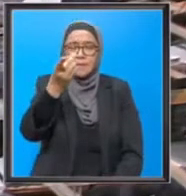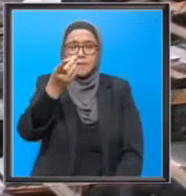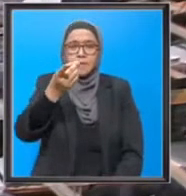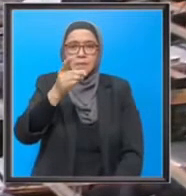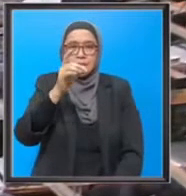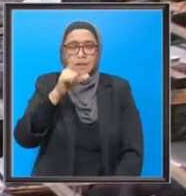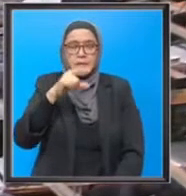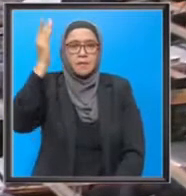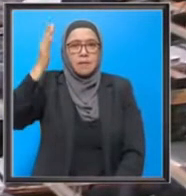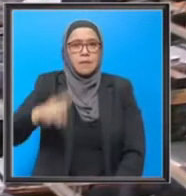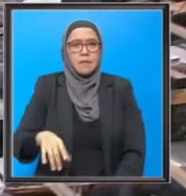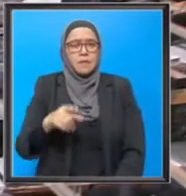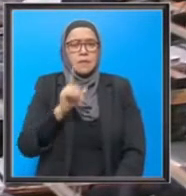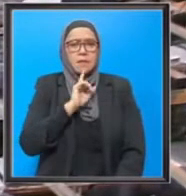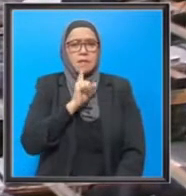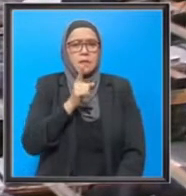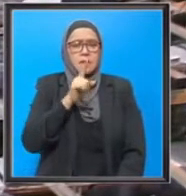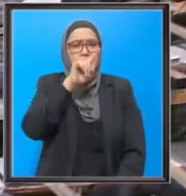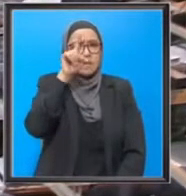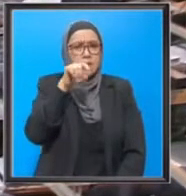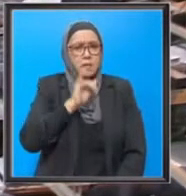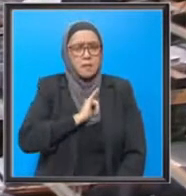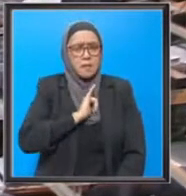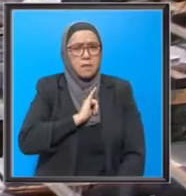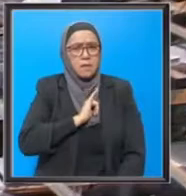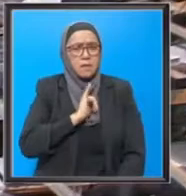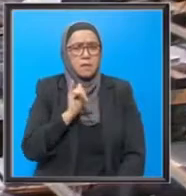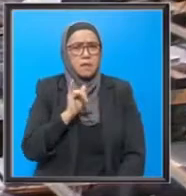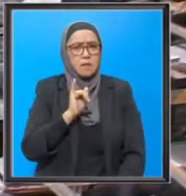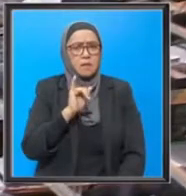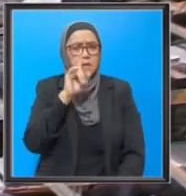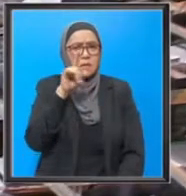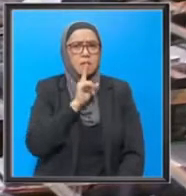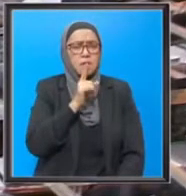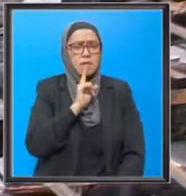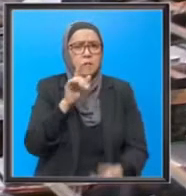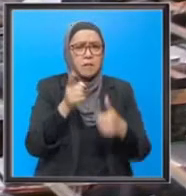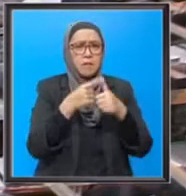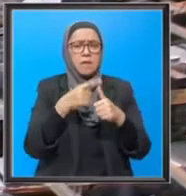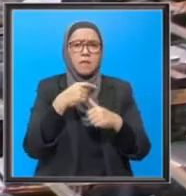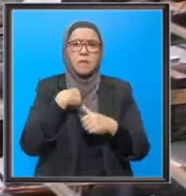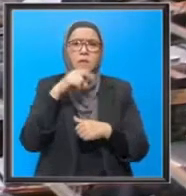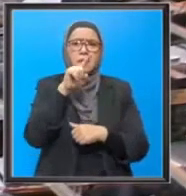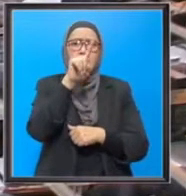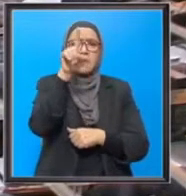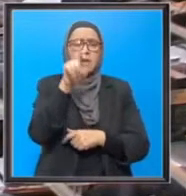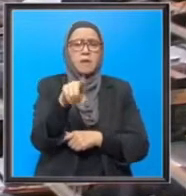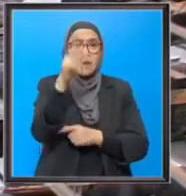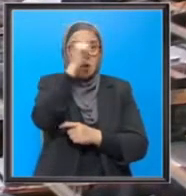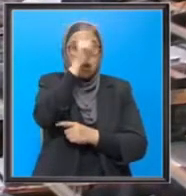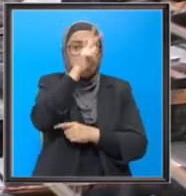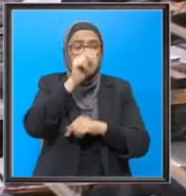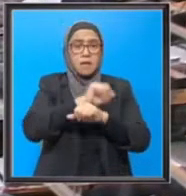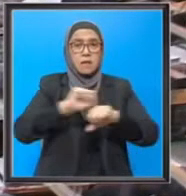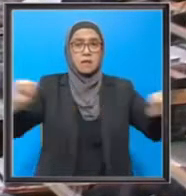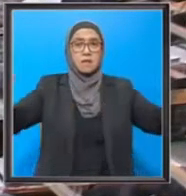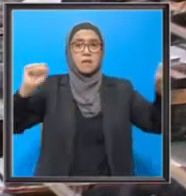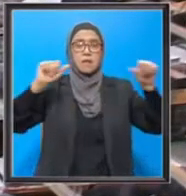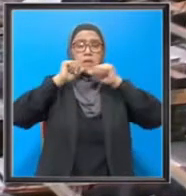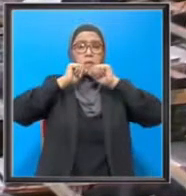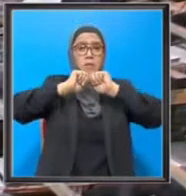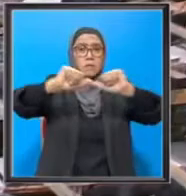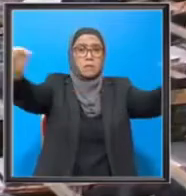semuanya soalnya saya kisah nyatanya dalam soal saya ialah Adakah kerajaan bersedia untuk mengumpulkan